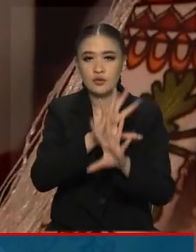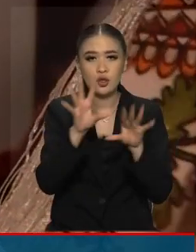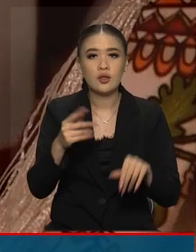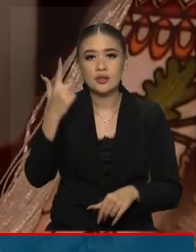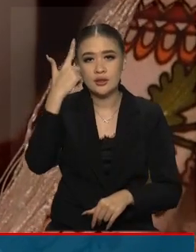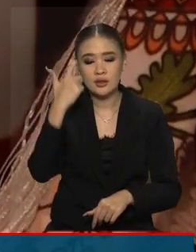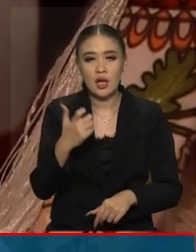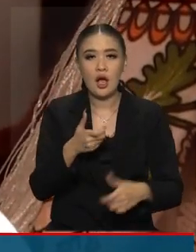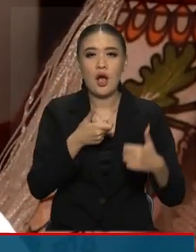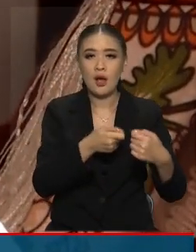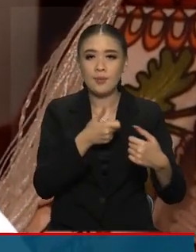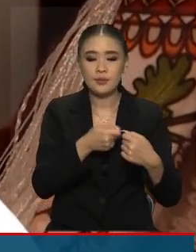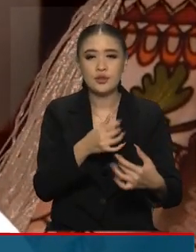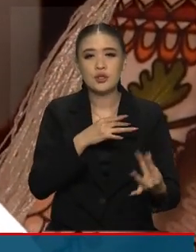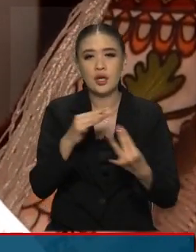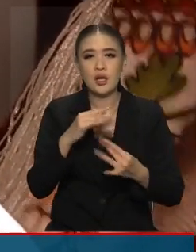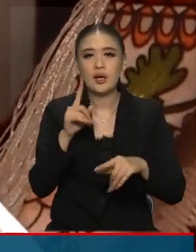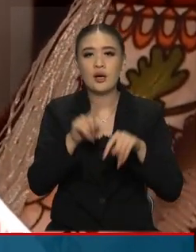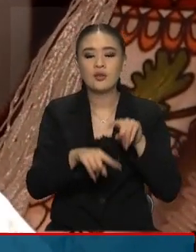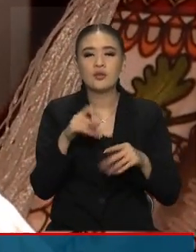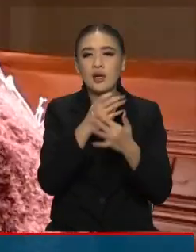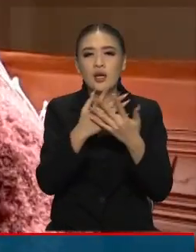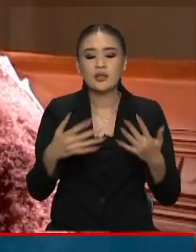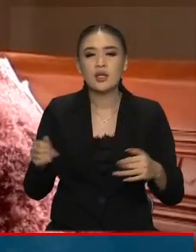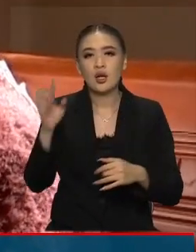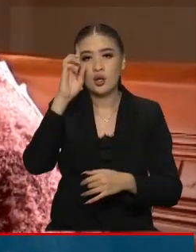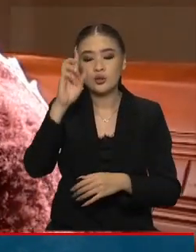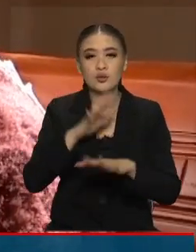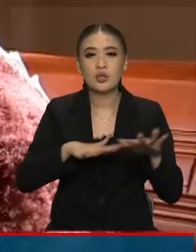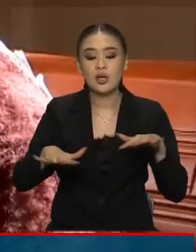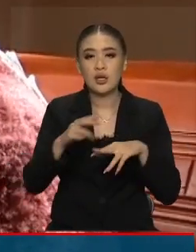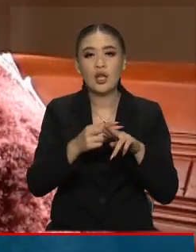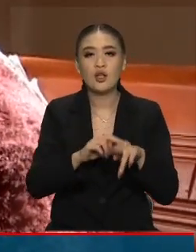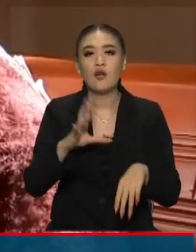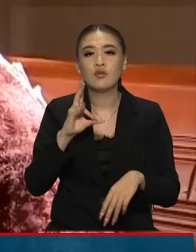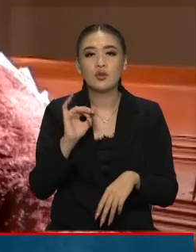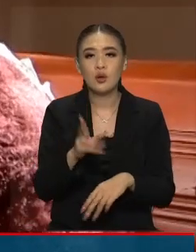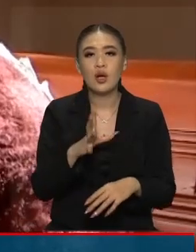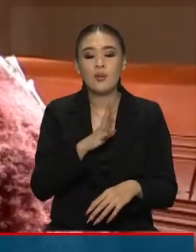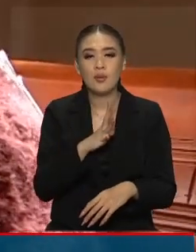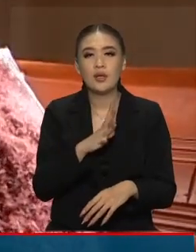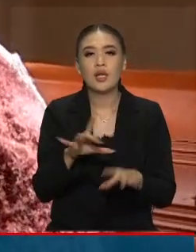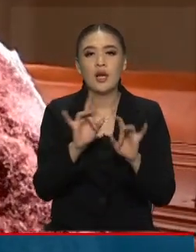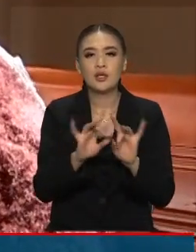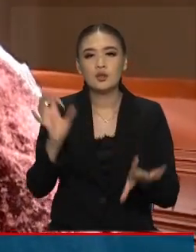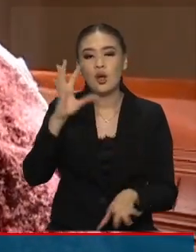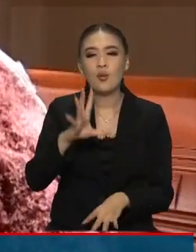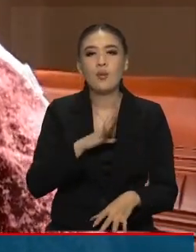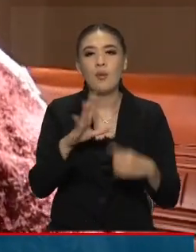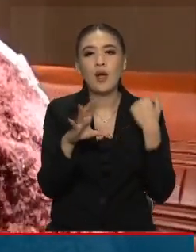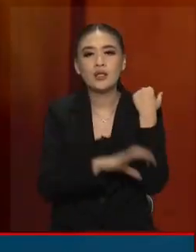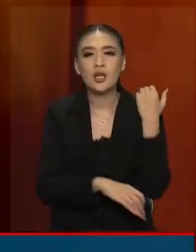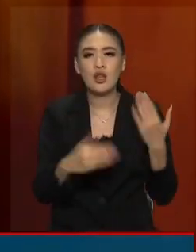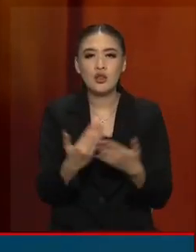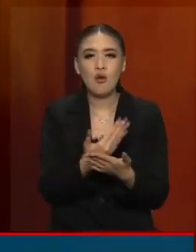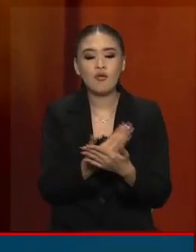которым общается с родными из разных стран и вот в очередном разговоре с с внуком Александром Она рассказывает последние новости